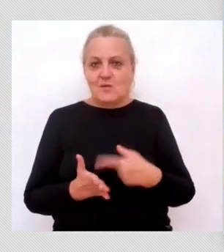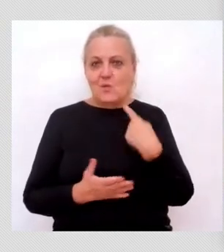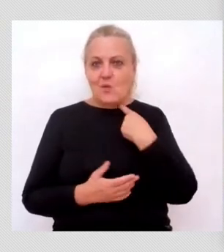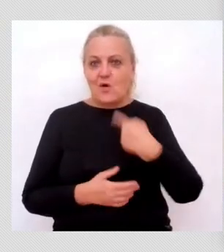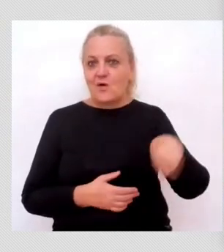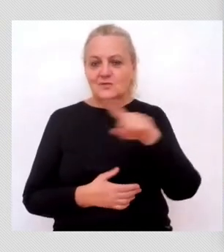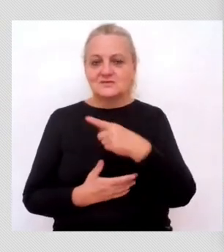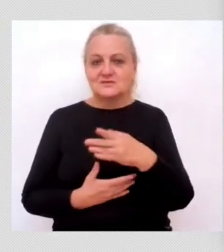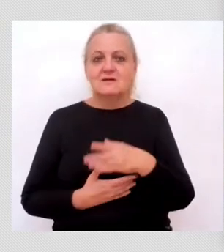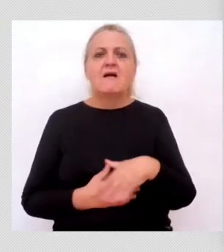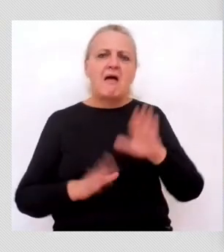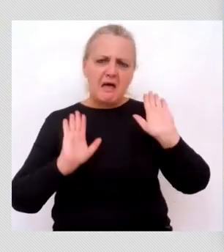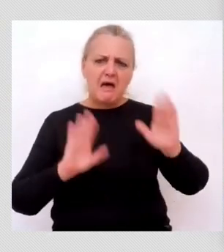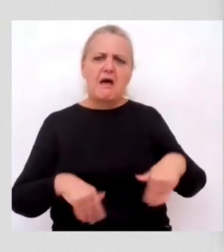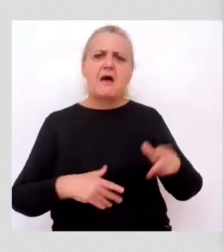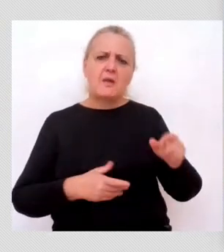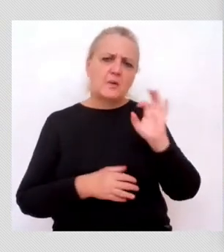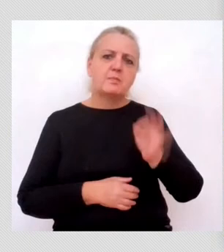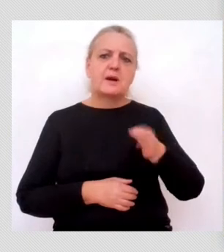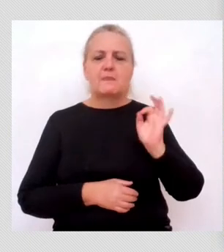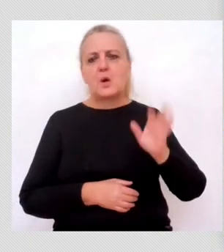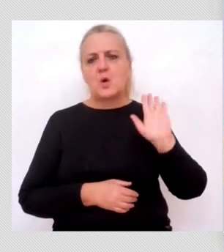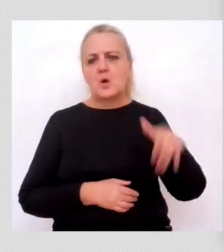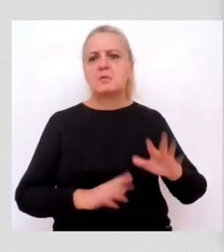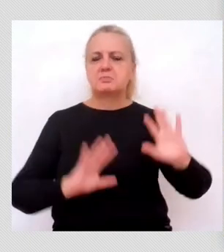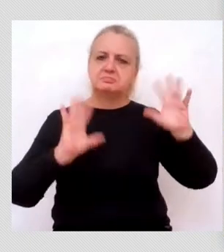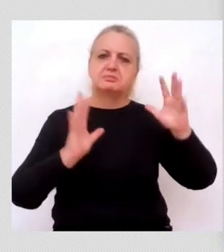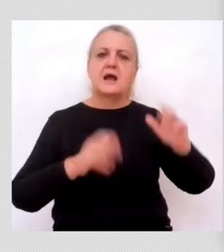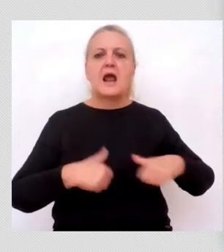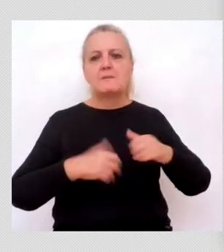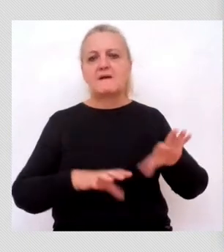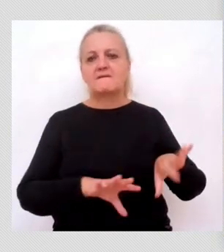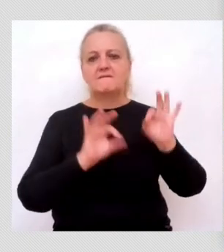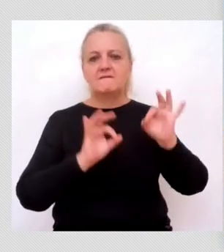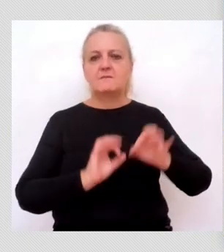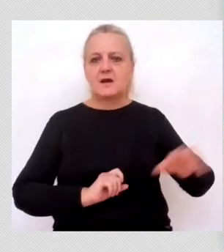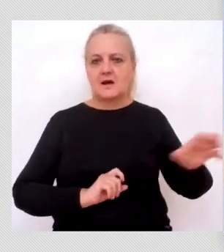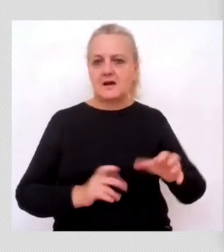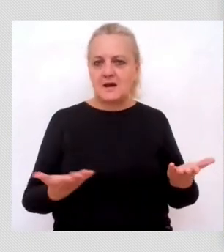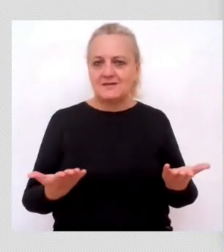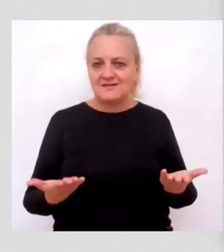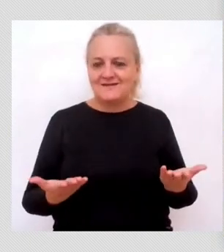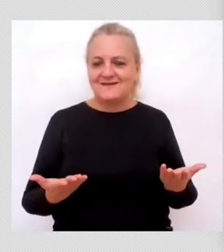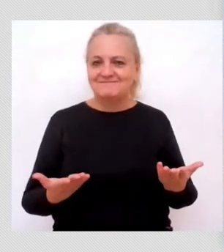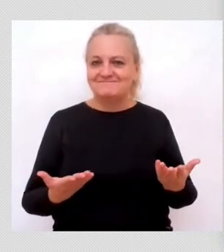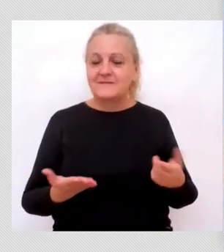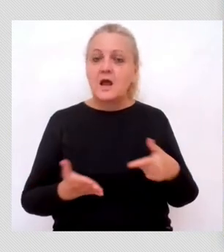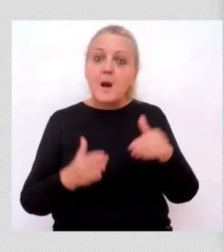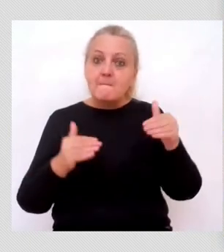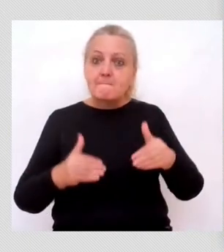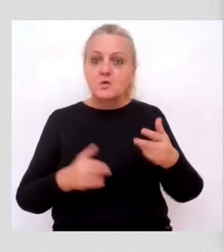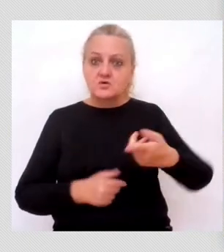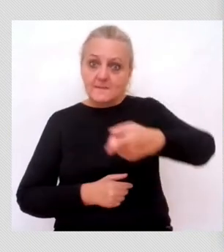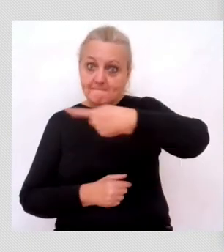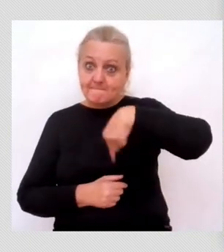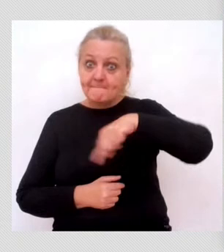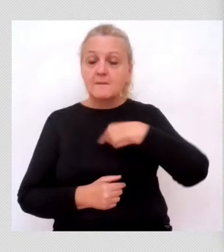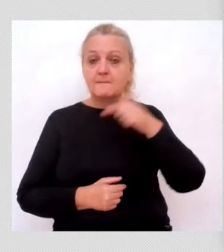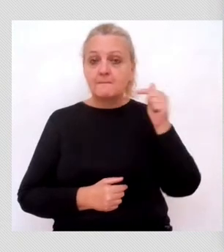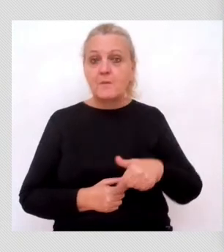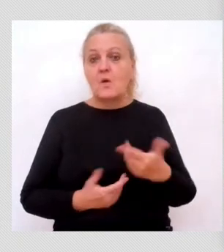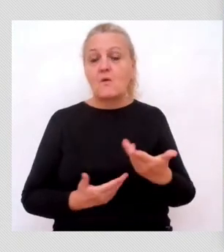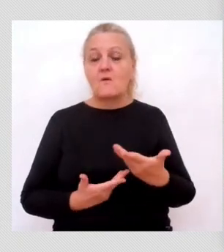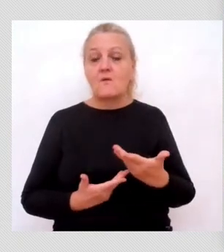tak jest, przyklaskujemy i to bardzo gromko temu, żeby wybory zostały ukradzione. Może to jest po naszej stronie, żeby postawić przynajmniej